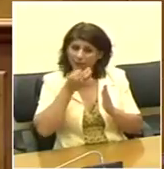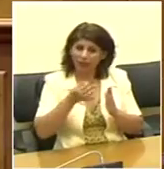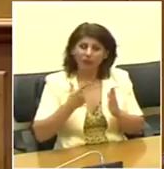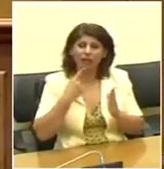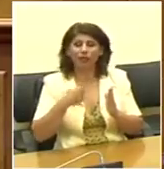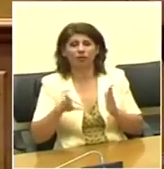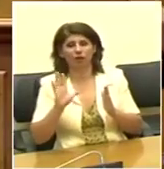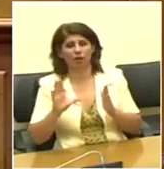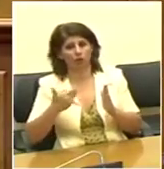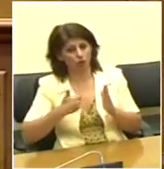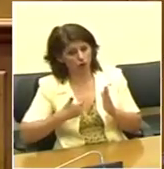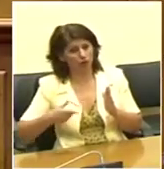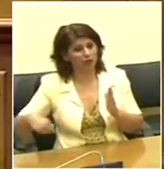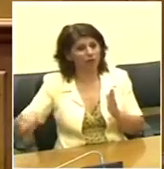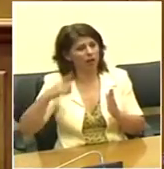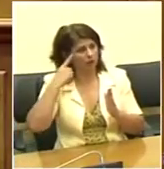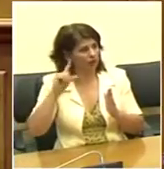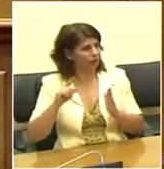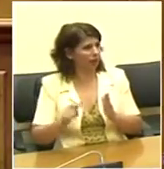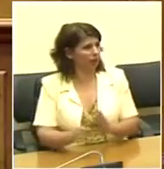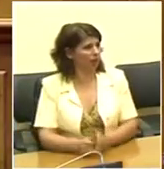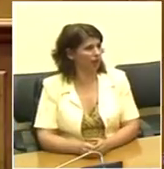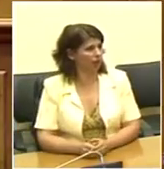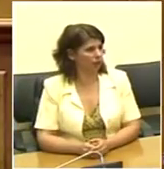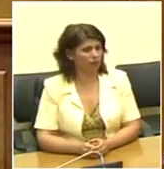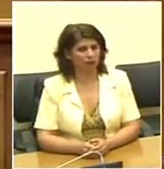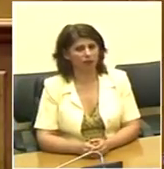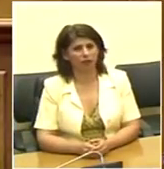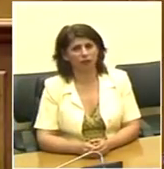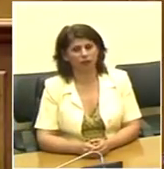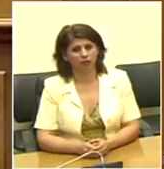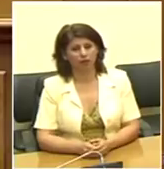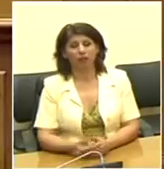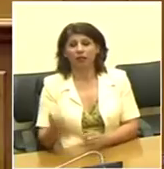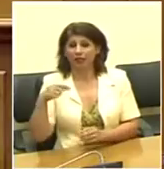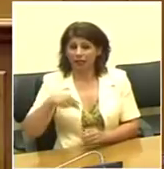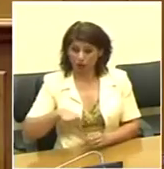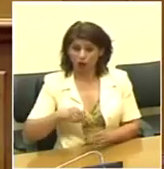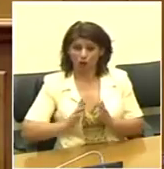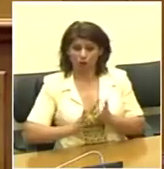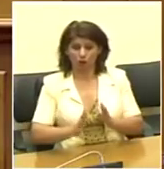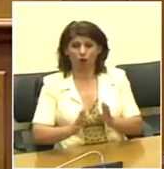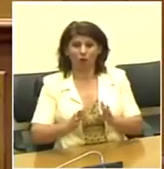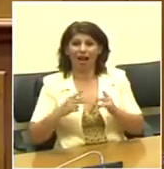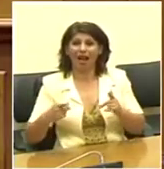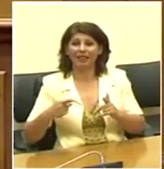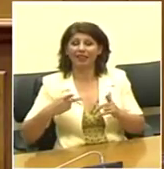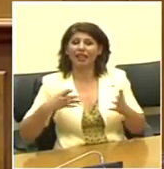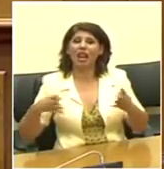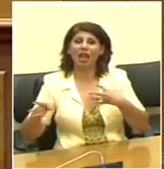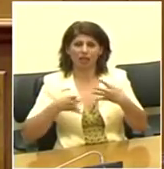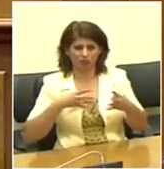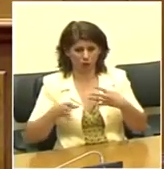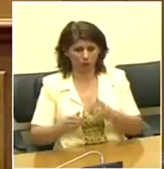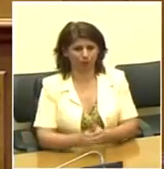εγώ και οι άλλοι δεν την ξέρουν ποια είναι η έκφρασή σας. Και τώρα πάμε στον αντιλαϊκισμό. Πάμε